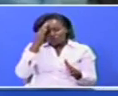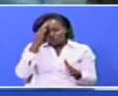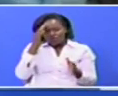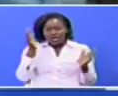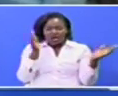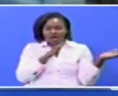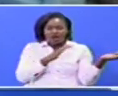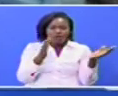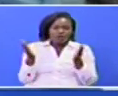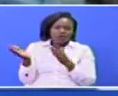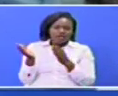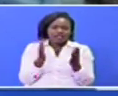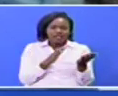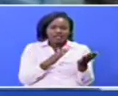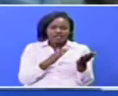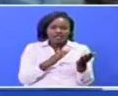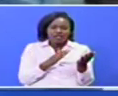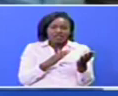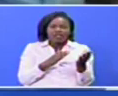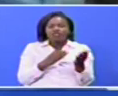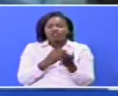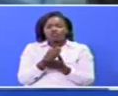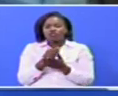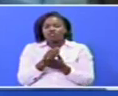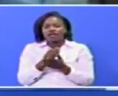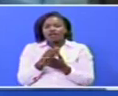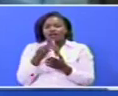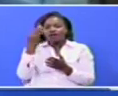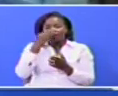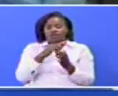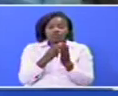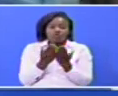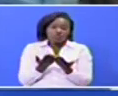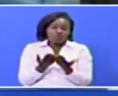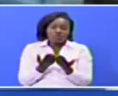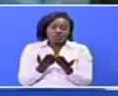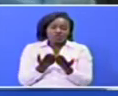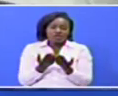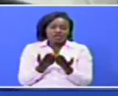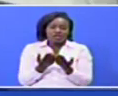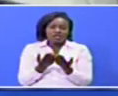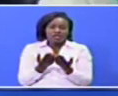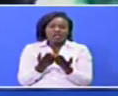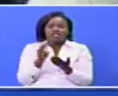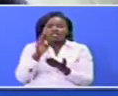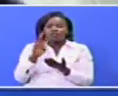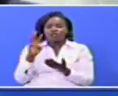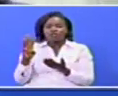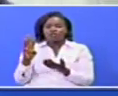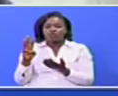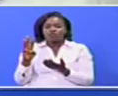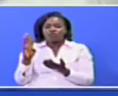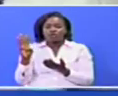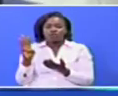vile, kupitia vyombo vya habari, kupitia mtandao ya kwetu kule, tunao tovuti yetu ambayo inaonyesha mambo vile